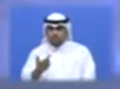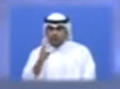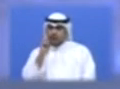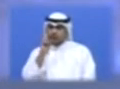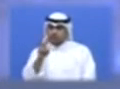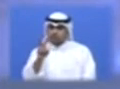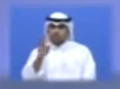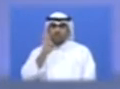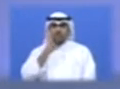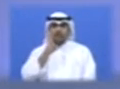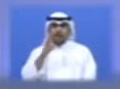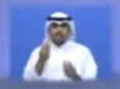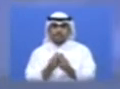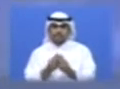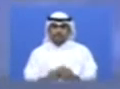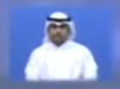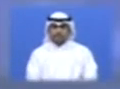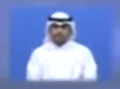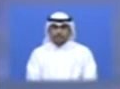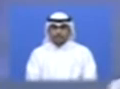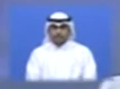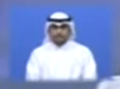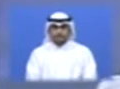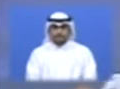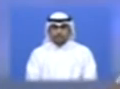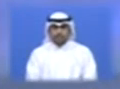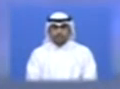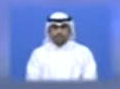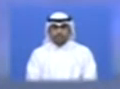العربي الذي استضافته دولة الكويت في شهر يناير الماضي.